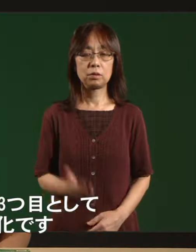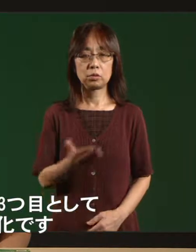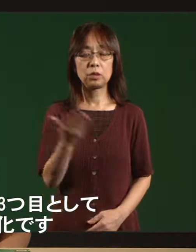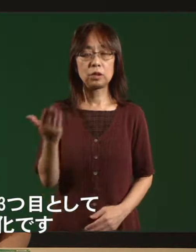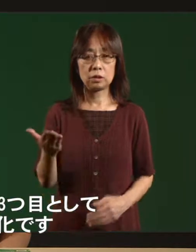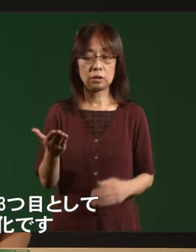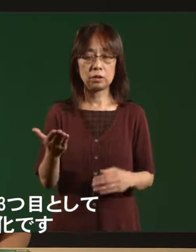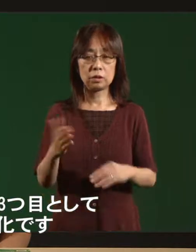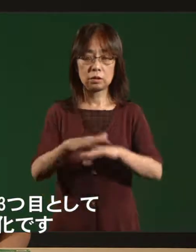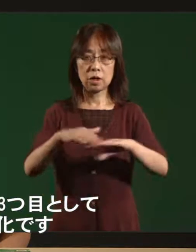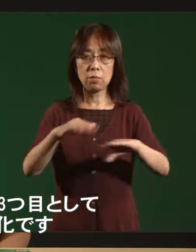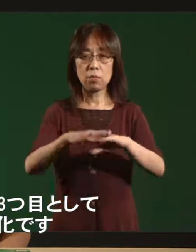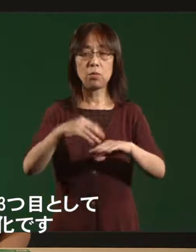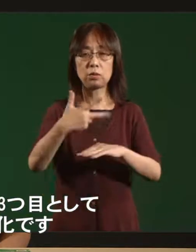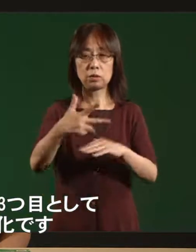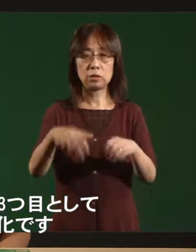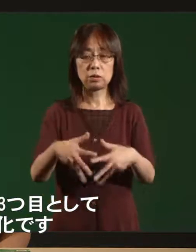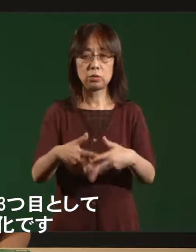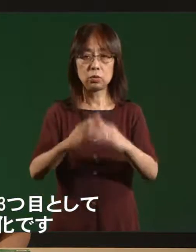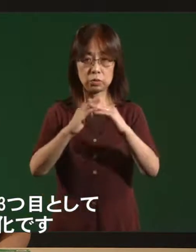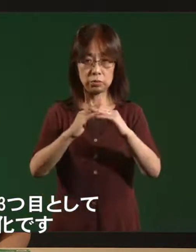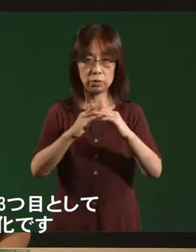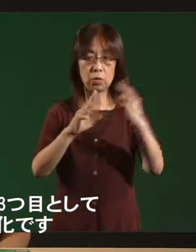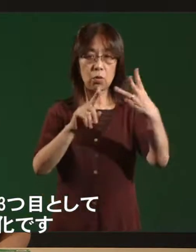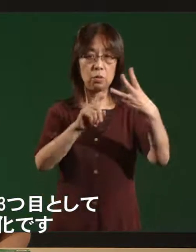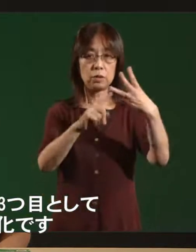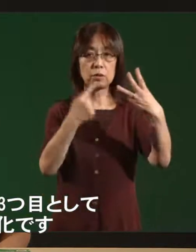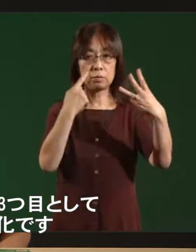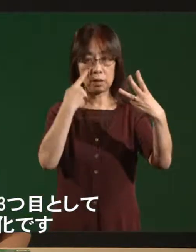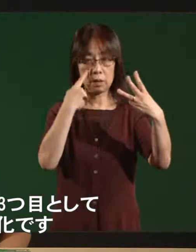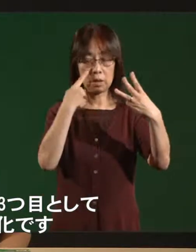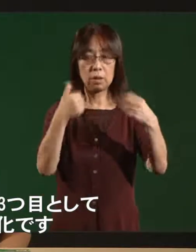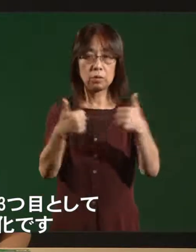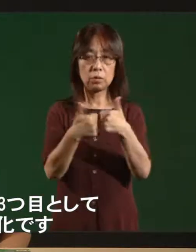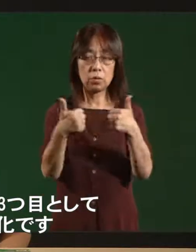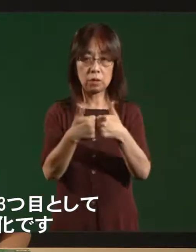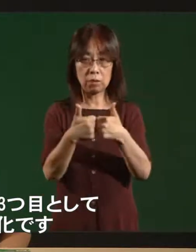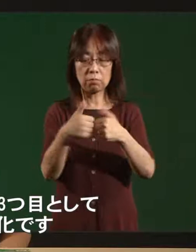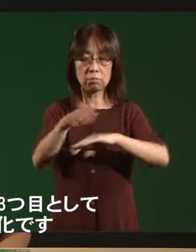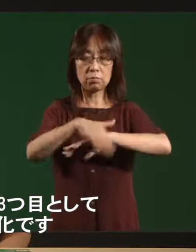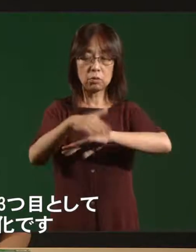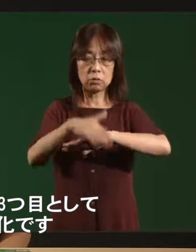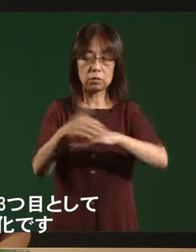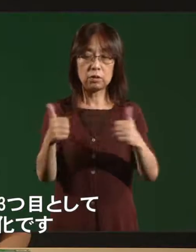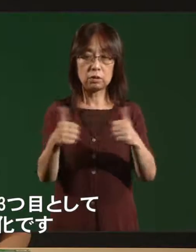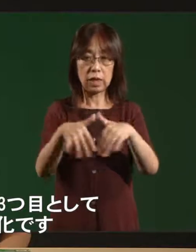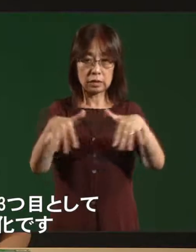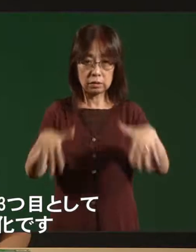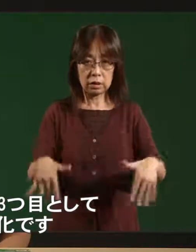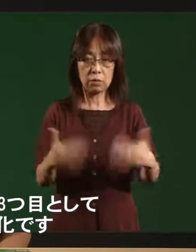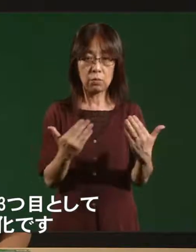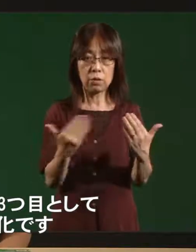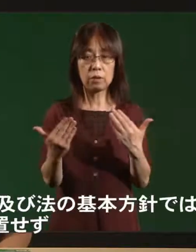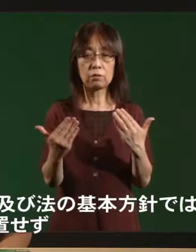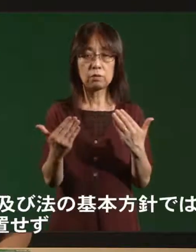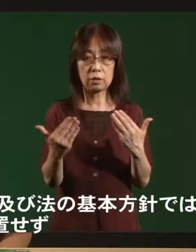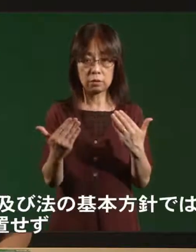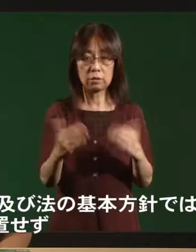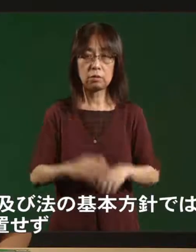次に札幌市の取り組みの3つ目として相談窓口体制の明確化です